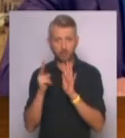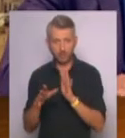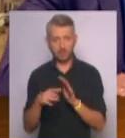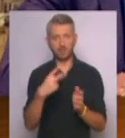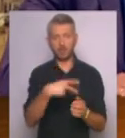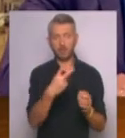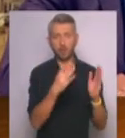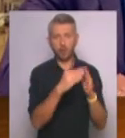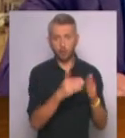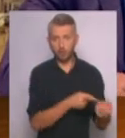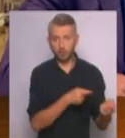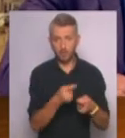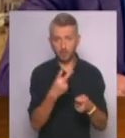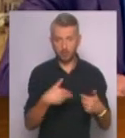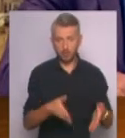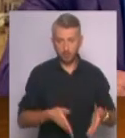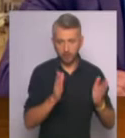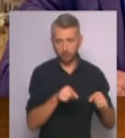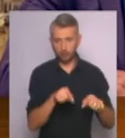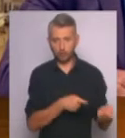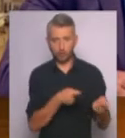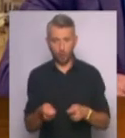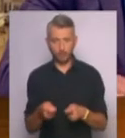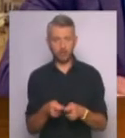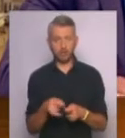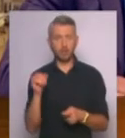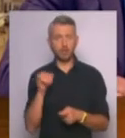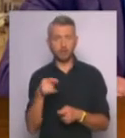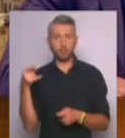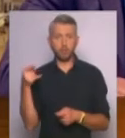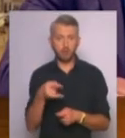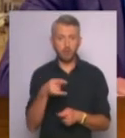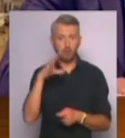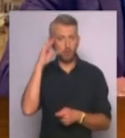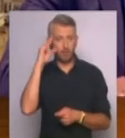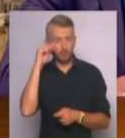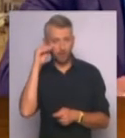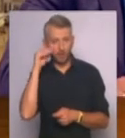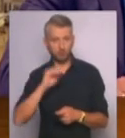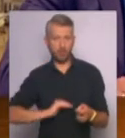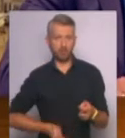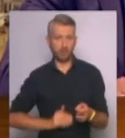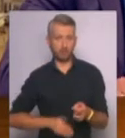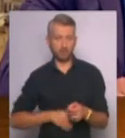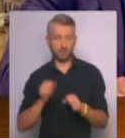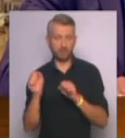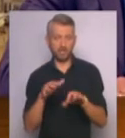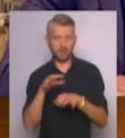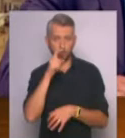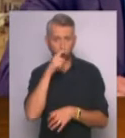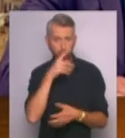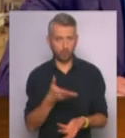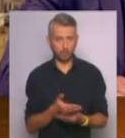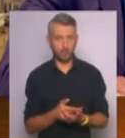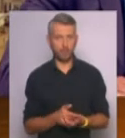дому було 2 під'їзди сюди носять. І під'їжджають, що по вечорам часники викидають мусор.